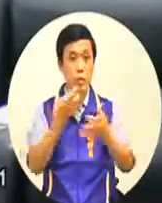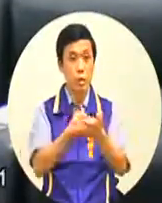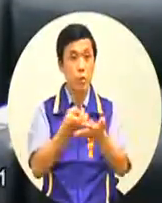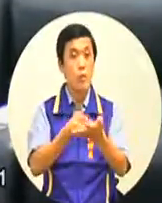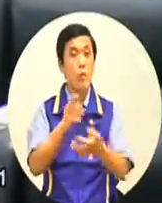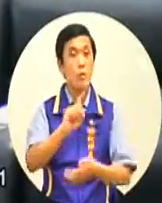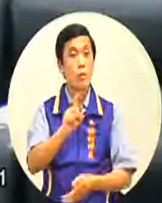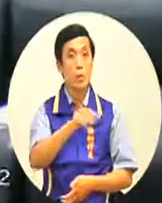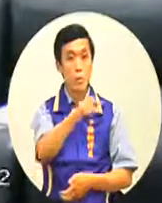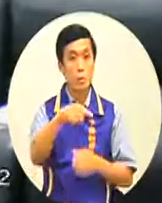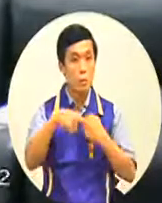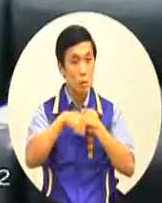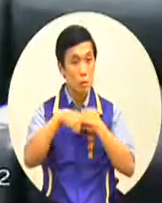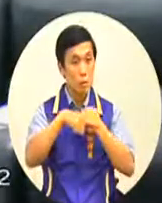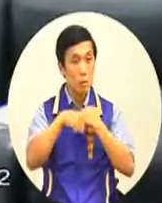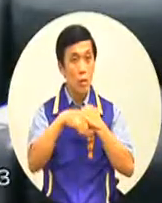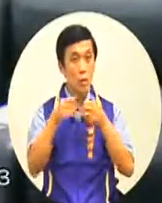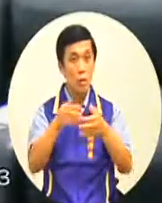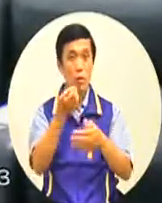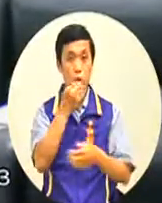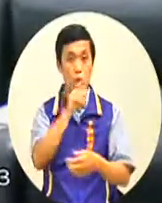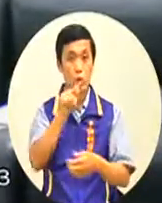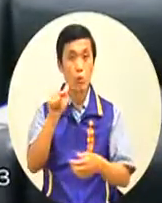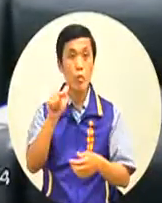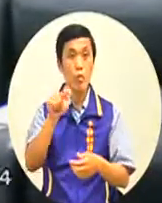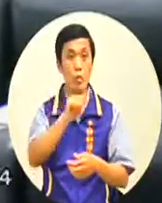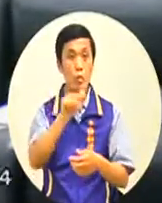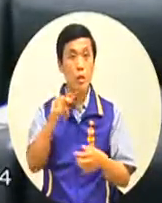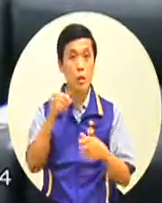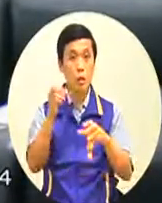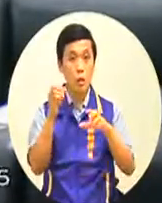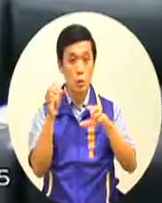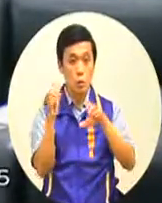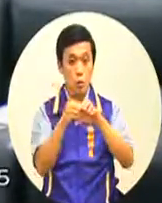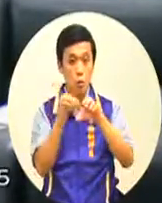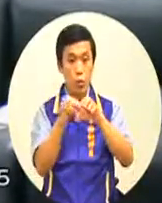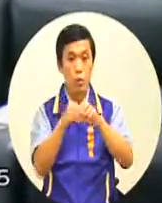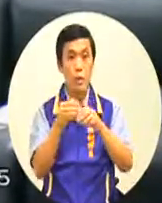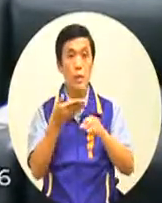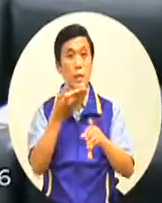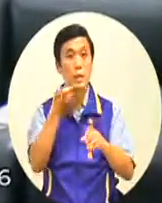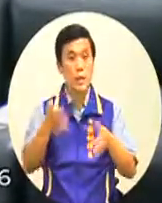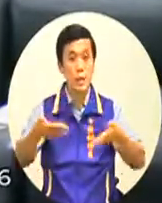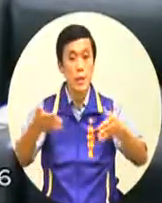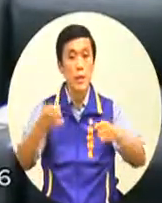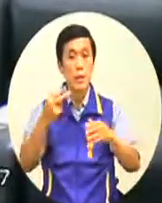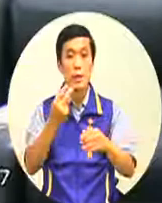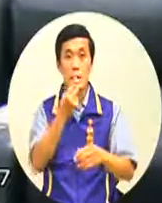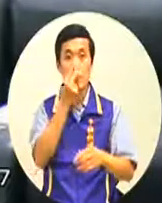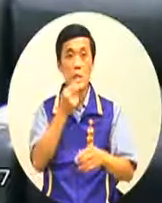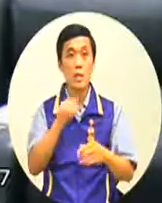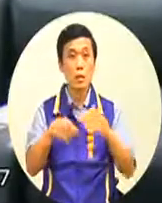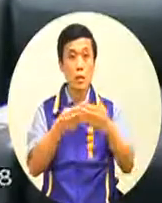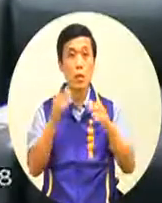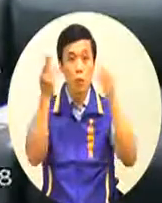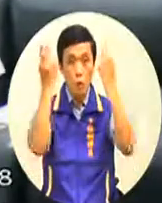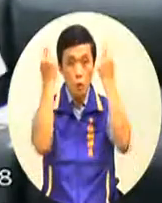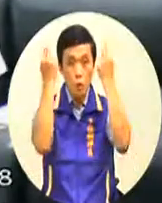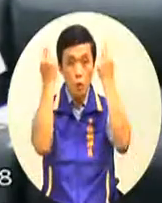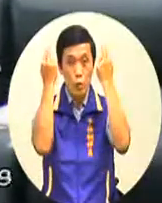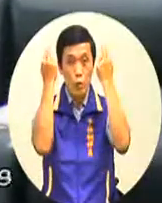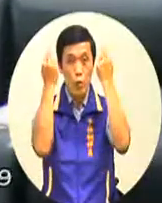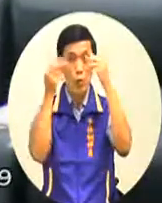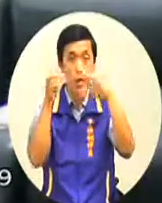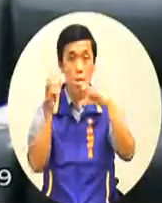究，他们在做一个产品叫灌那个氢气，那个兔子啊，只要没有灌氢气放进去也不会久就飘去